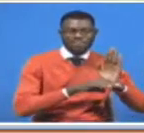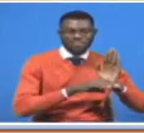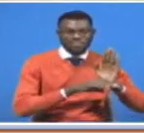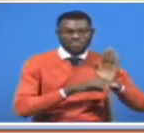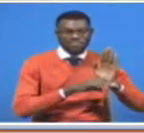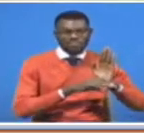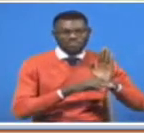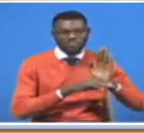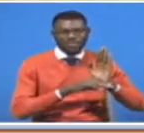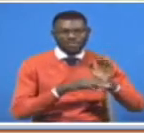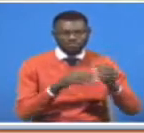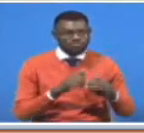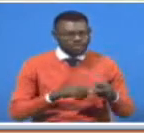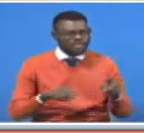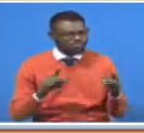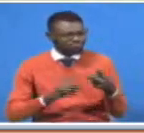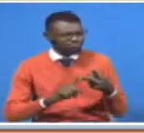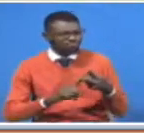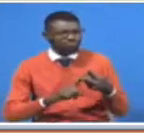kuweza kupeana